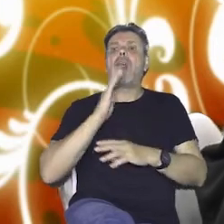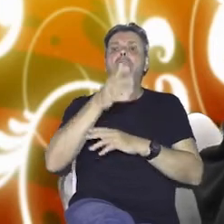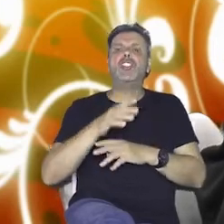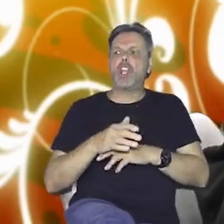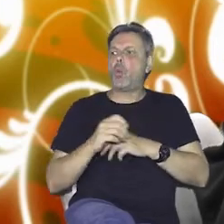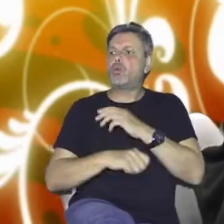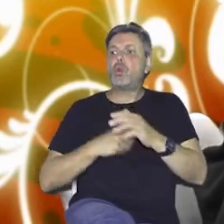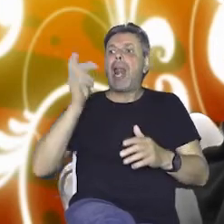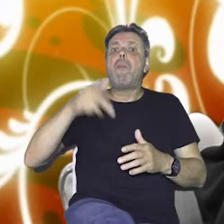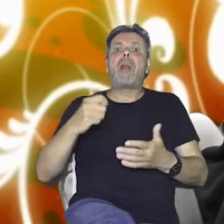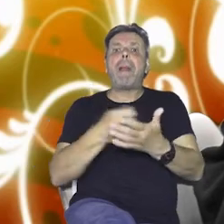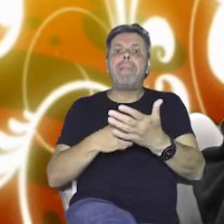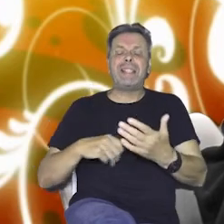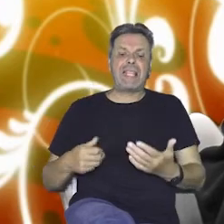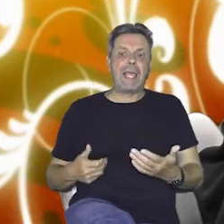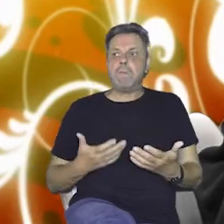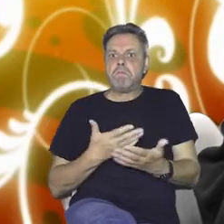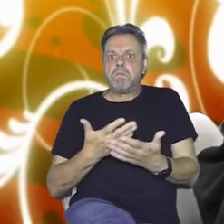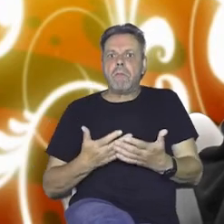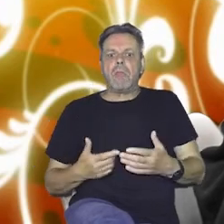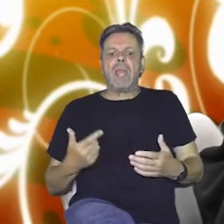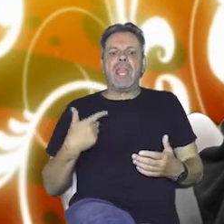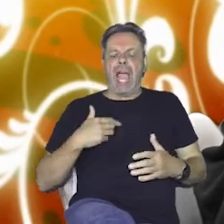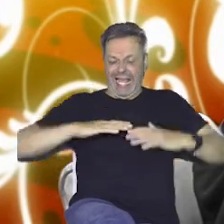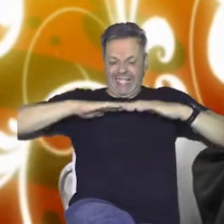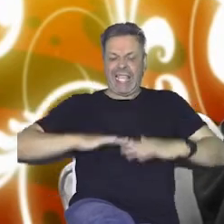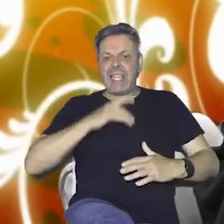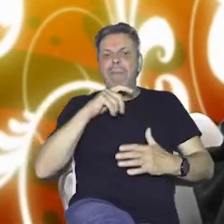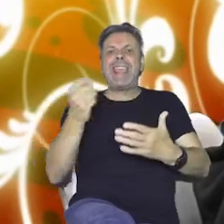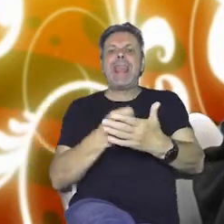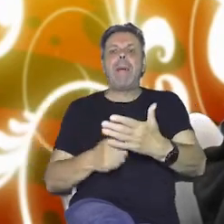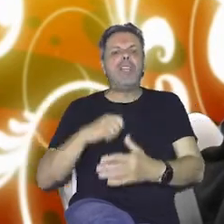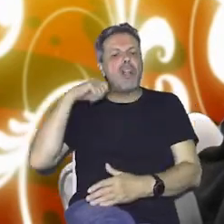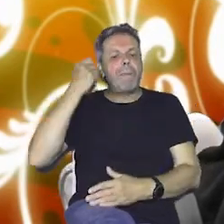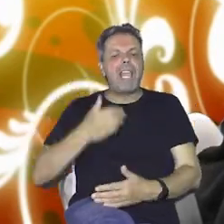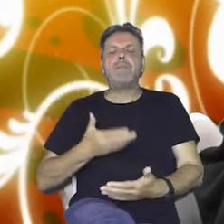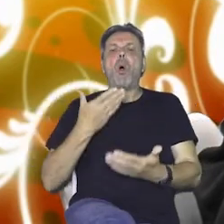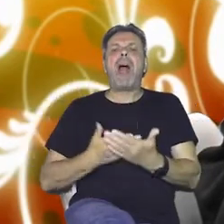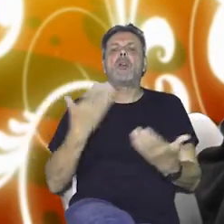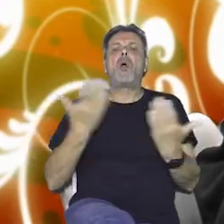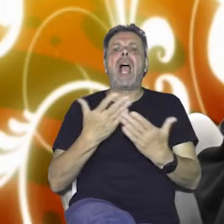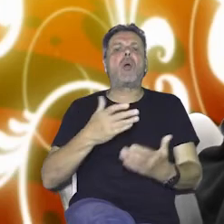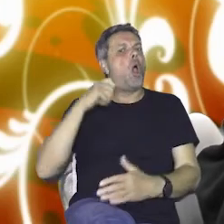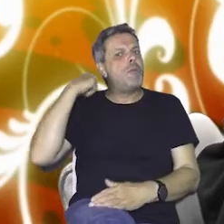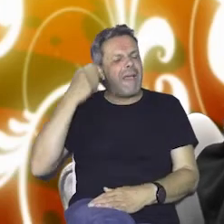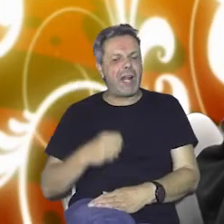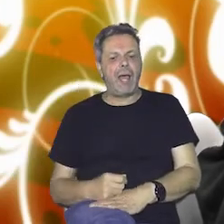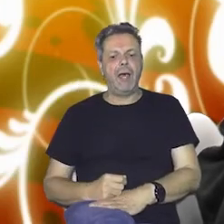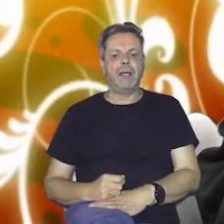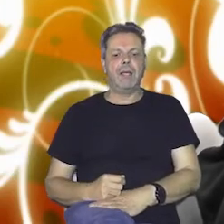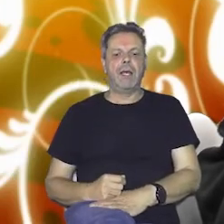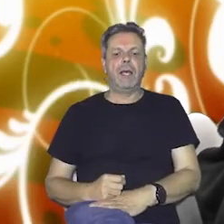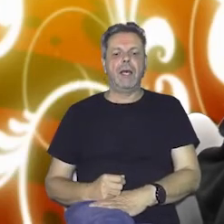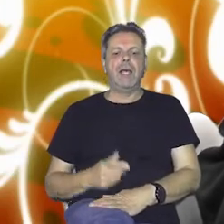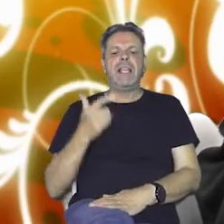glazbu napisati. I ja taj čas sjednem i napišem u pjesmu onako kako je otpjevana.